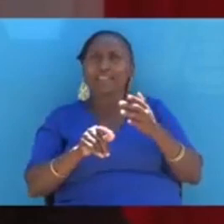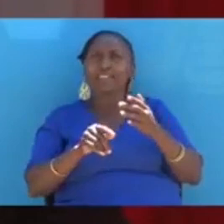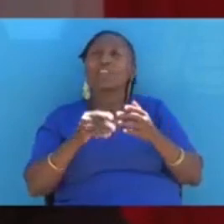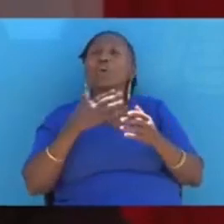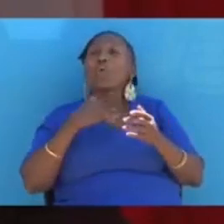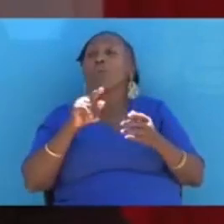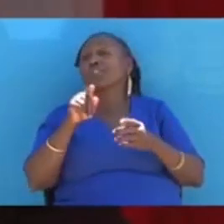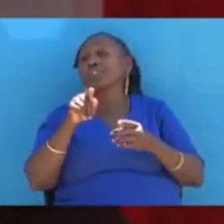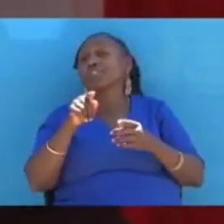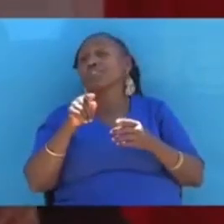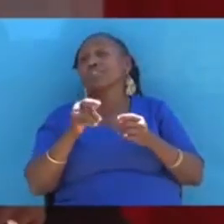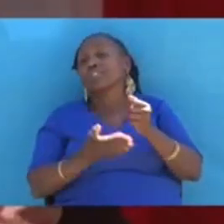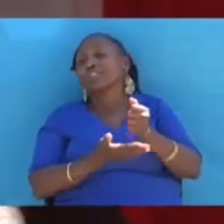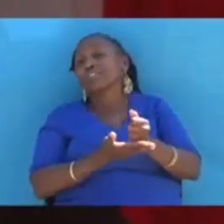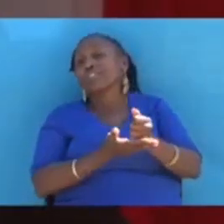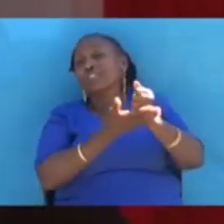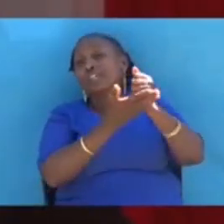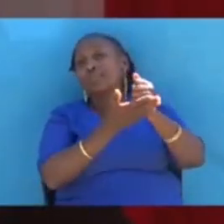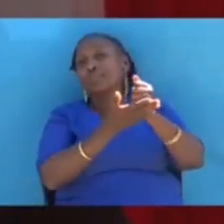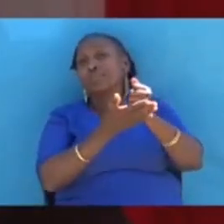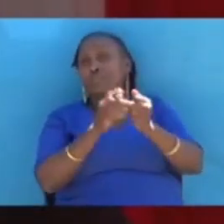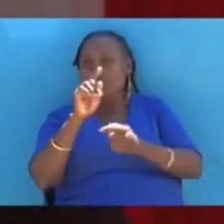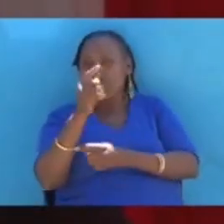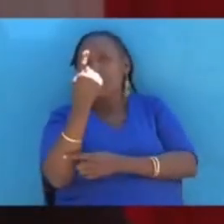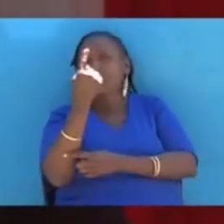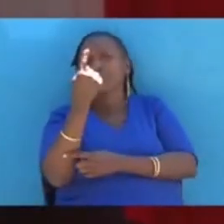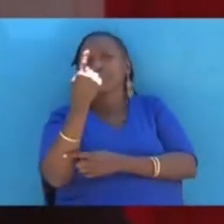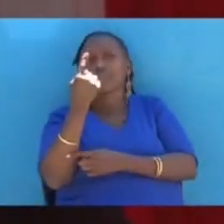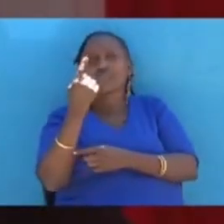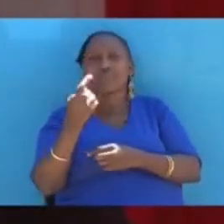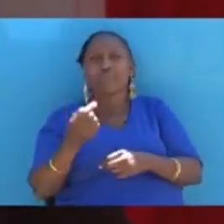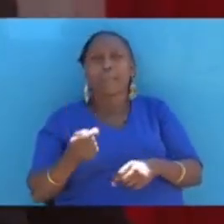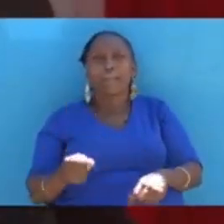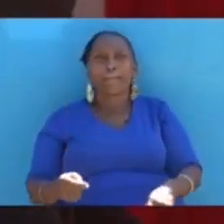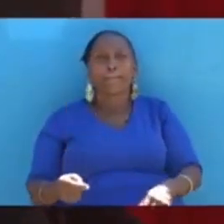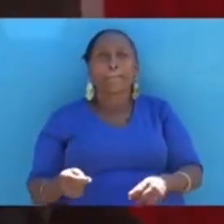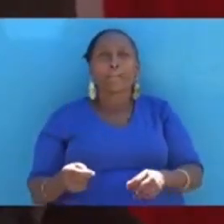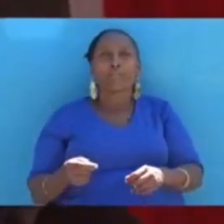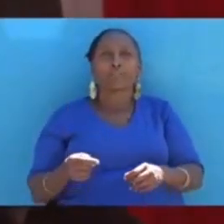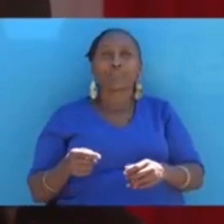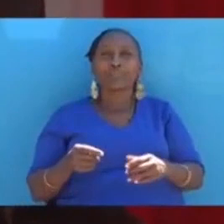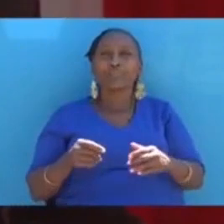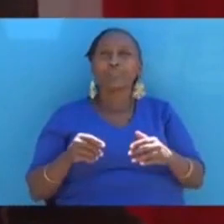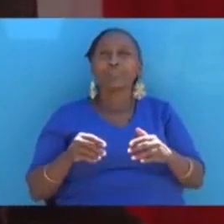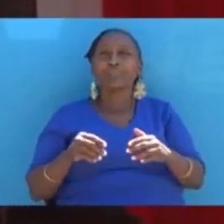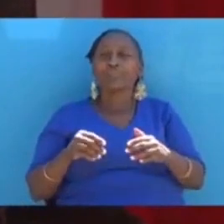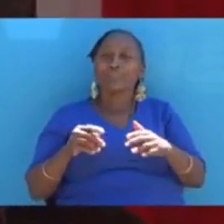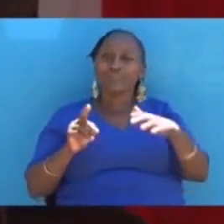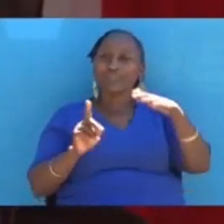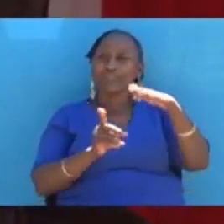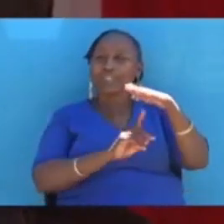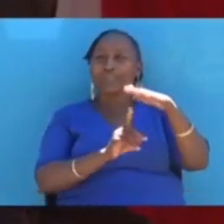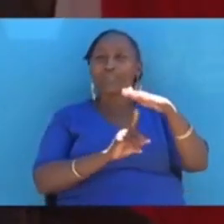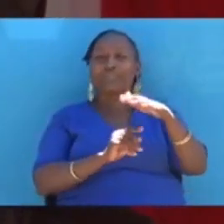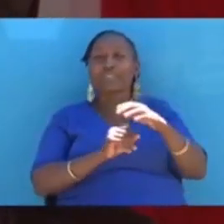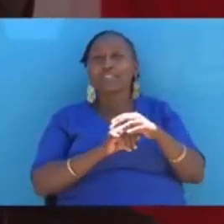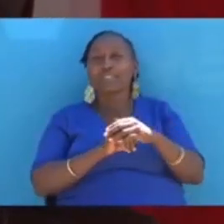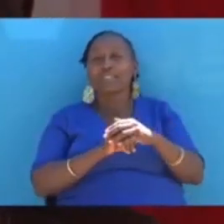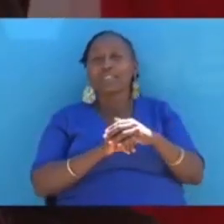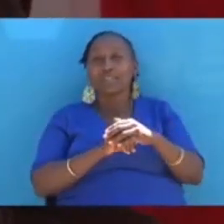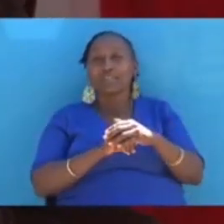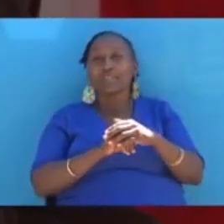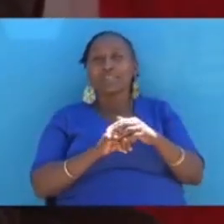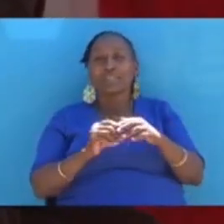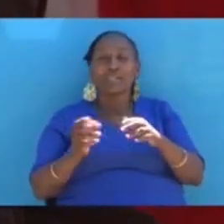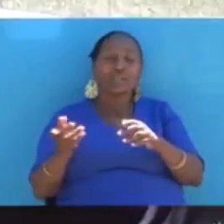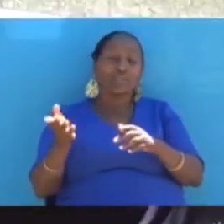wamsaidie. Tukuje tuanzie wapi, waziri Soipan? Huyu waziri,